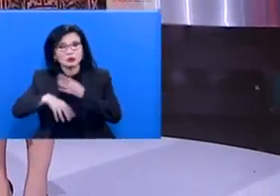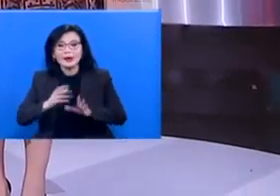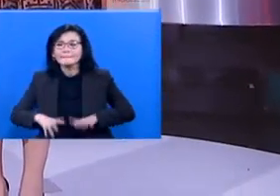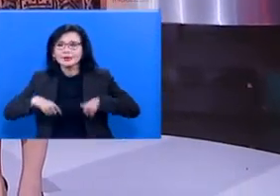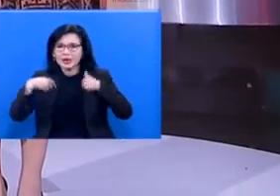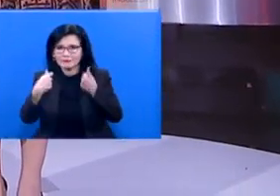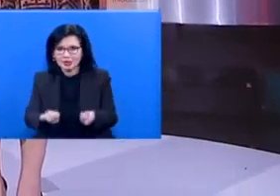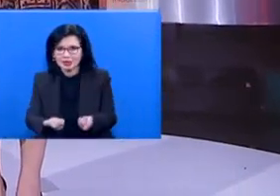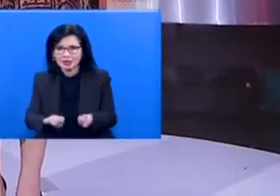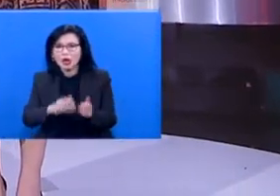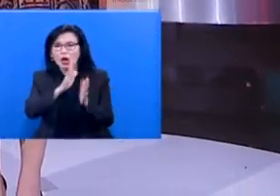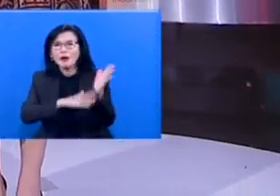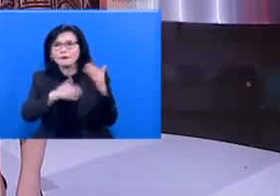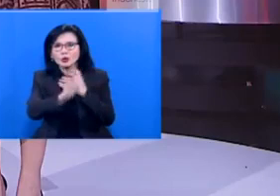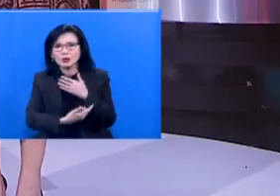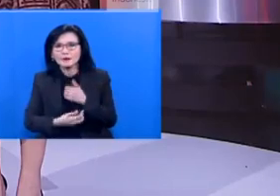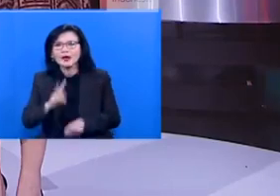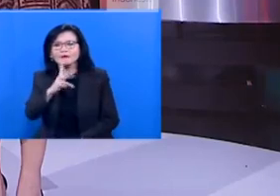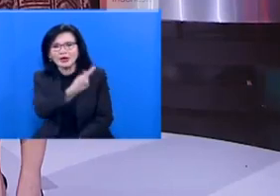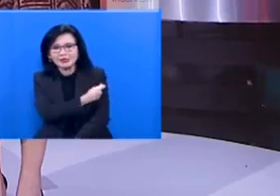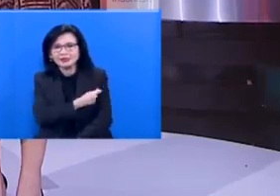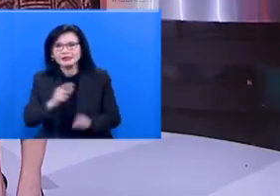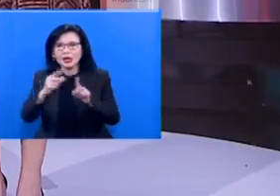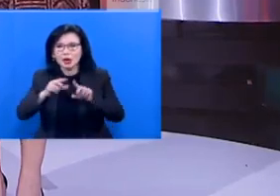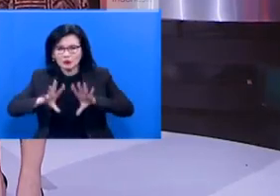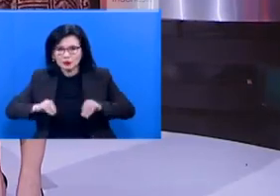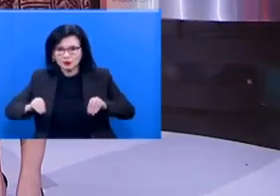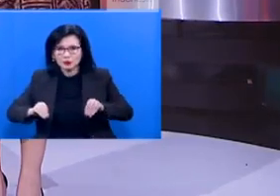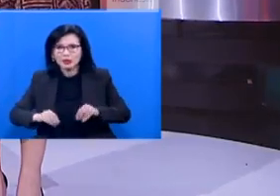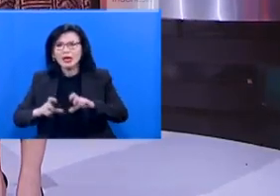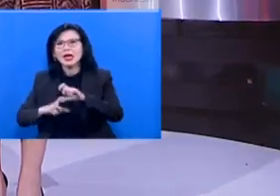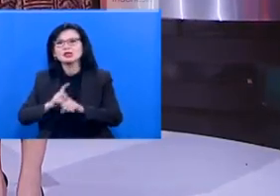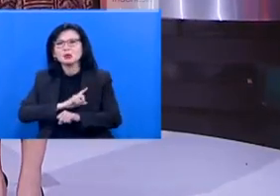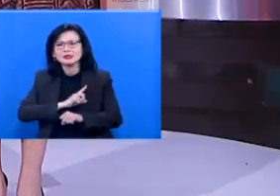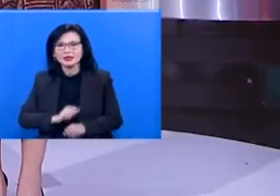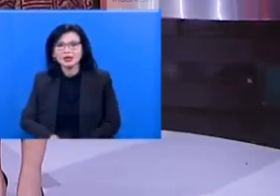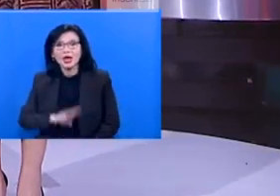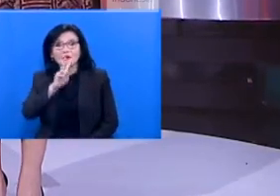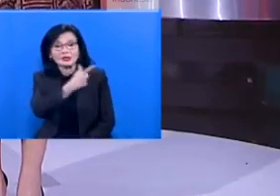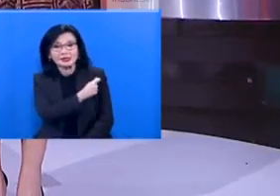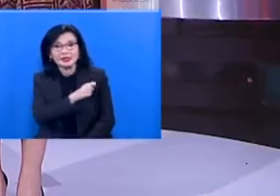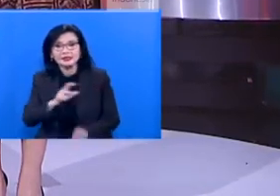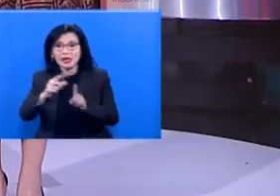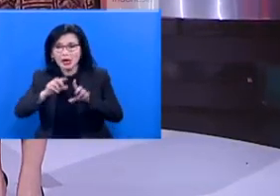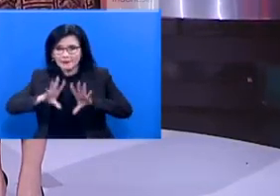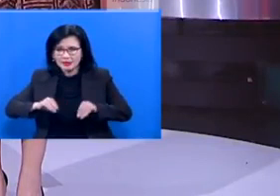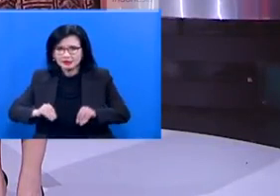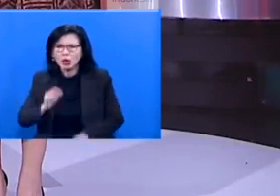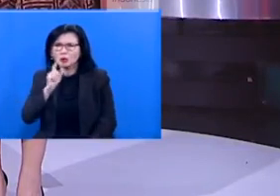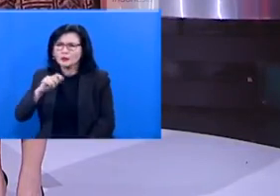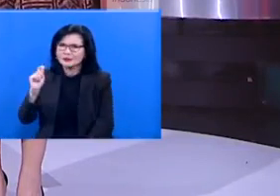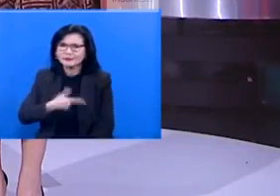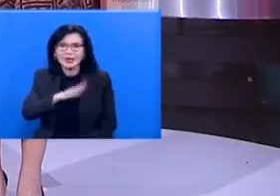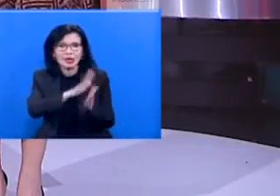mengikuti program vaksinasi gotong royong yang ditujukan untuk pekerja di sektor swasta. Vaksinasi gotong royong dilakukan guna mempercepat